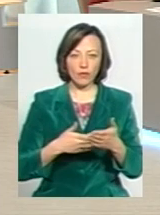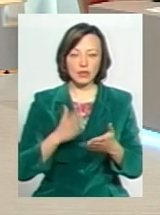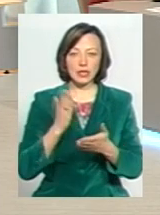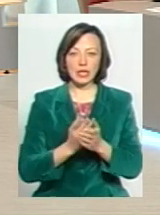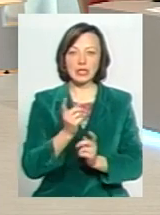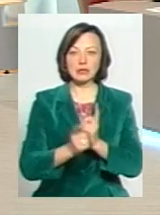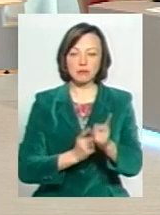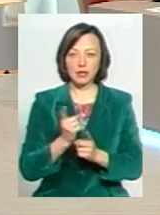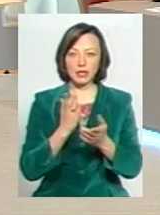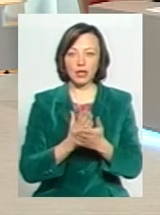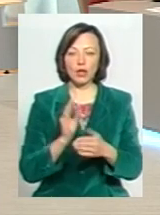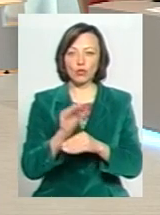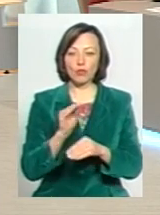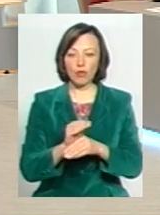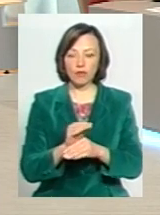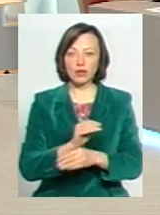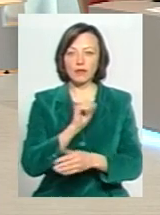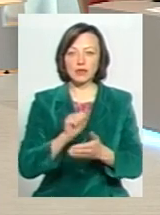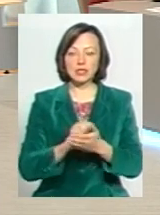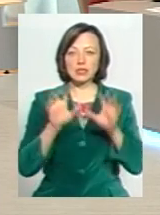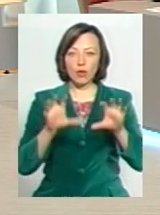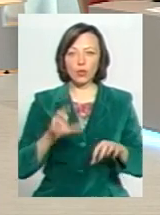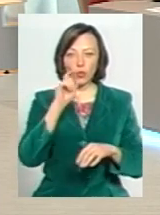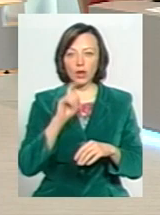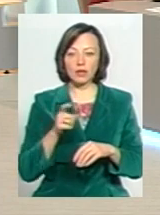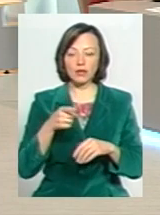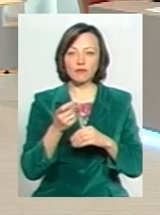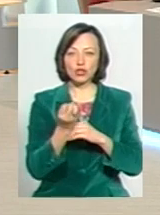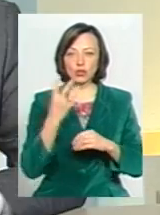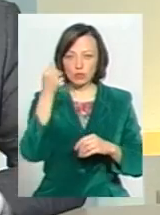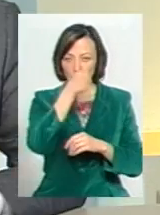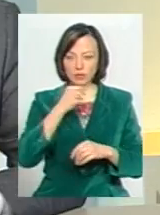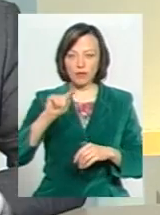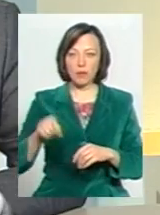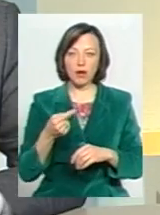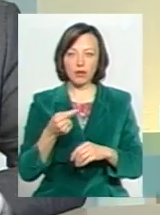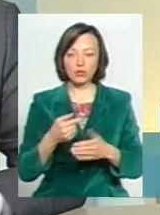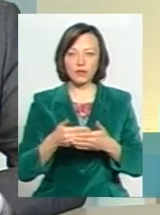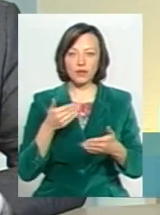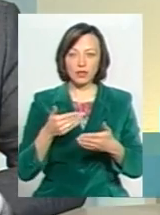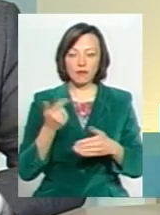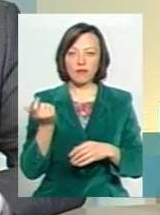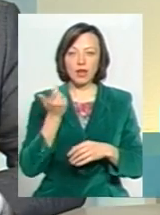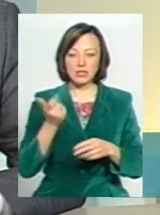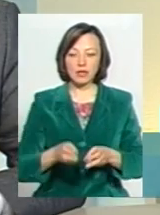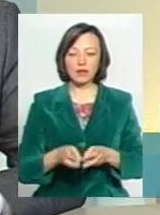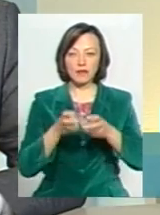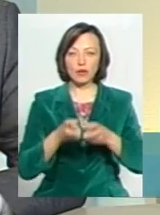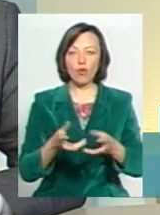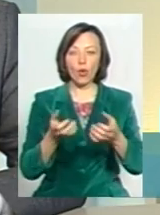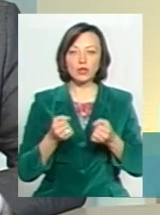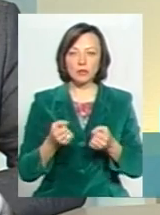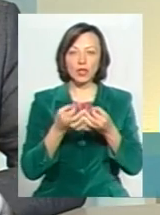є доповнення, вийшов закон України в 2014 році. Вони вимагають від власників ліфтів